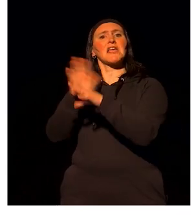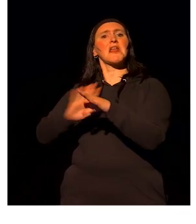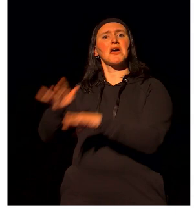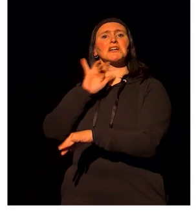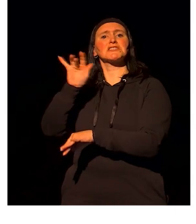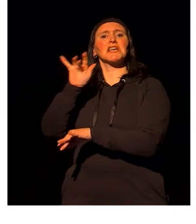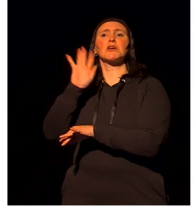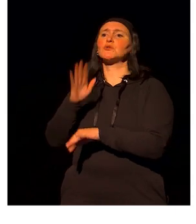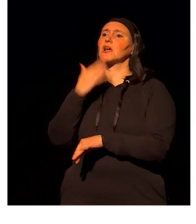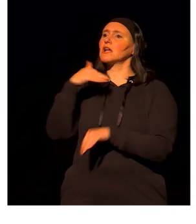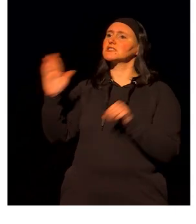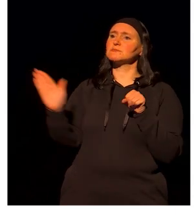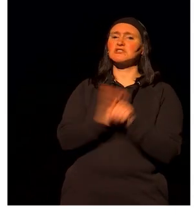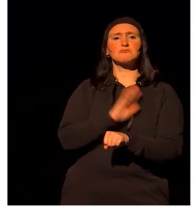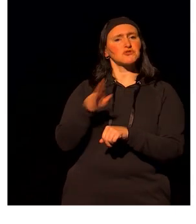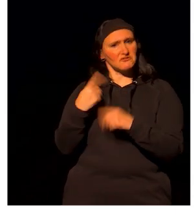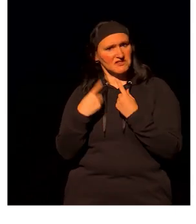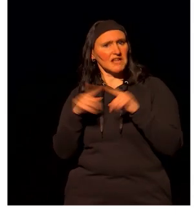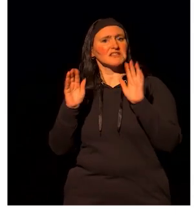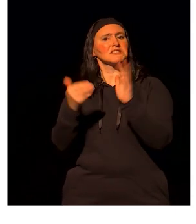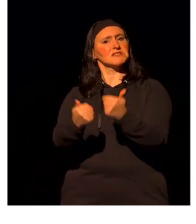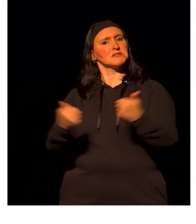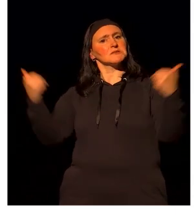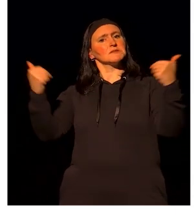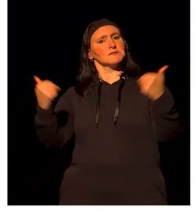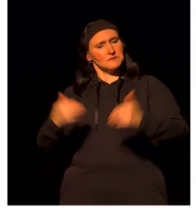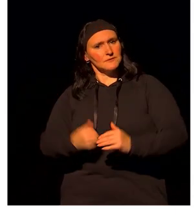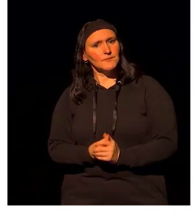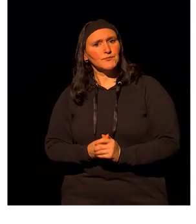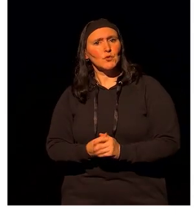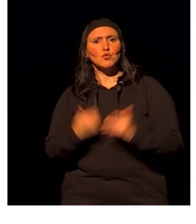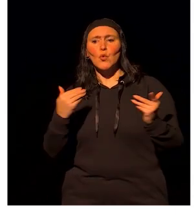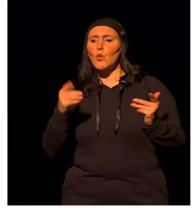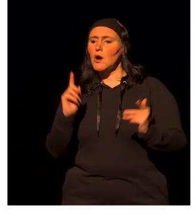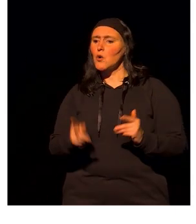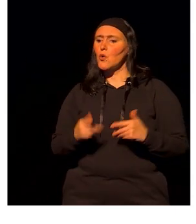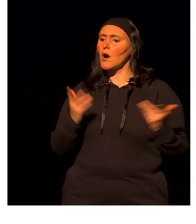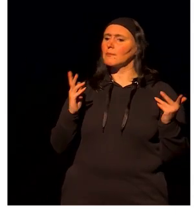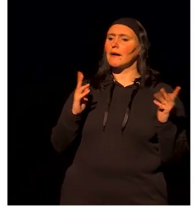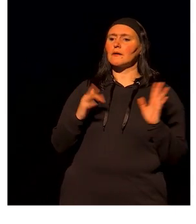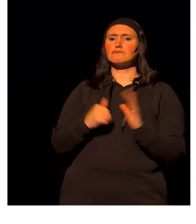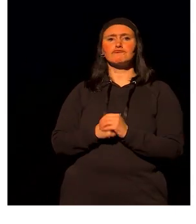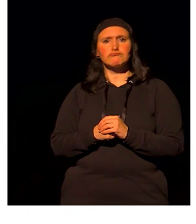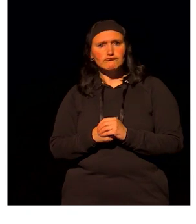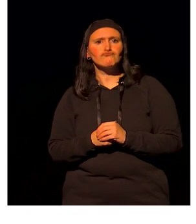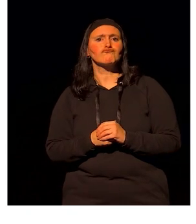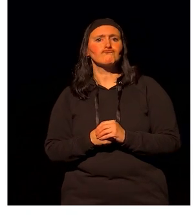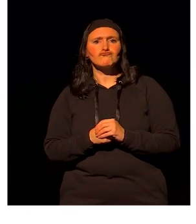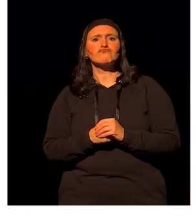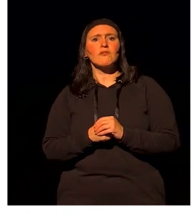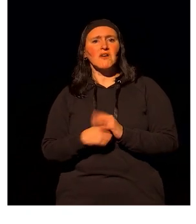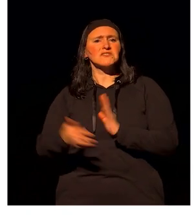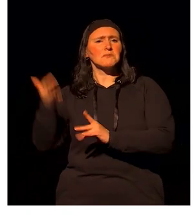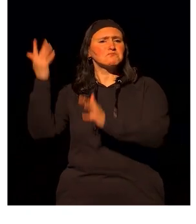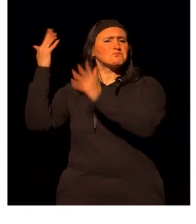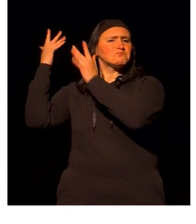Antisemitismus, und auf der anderen Seite diese Konfrontation mit wirklich Jahrtausenden, muss man schon